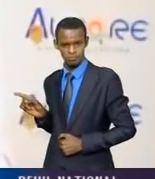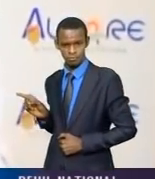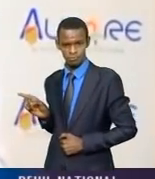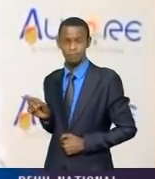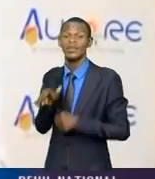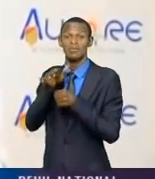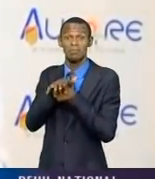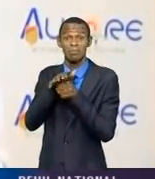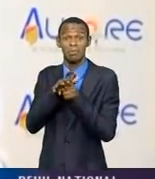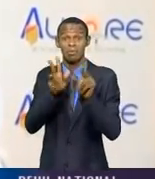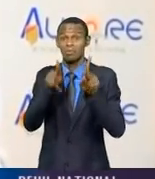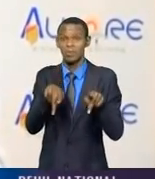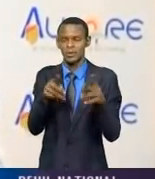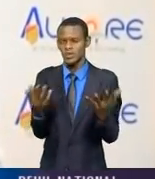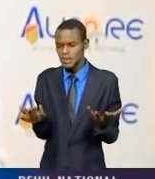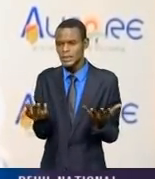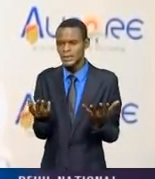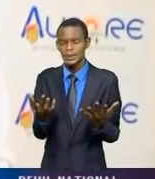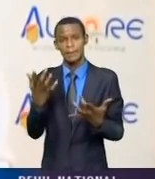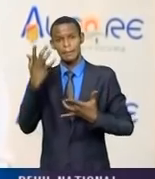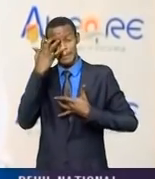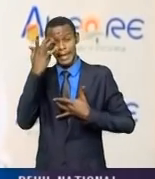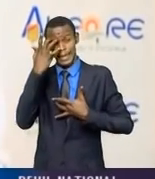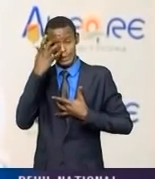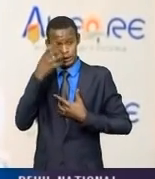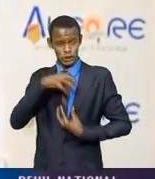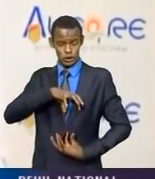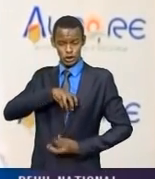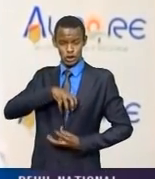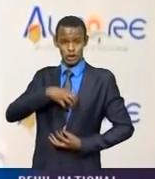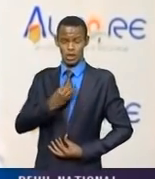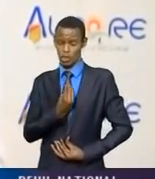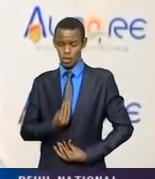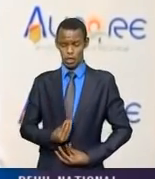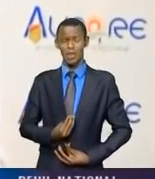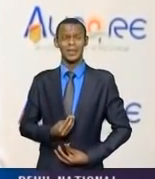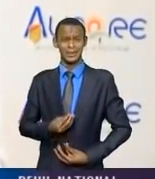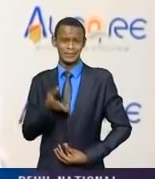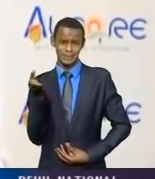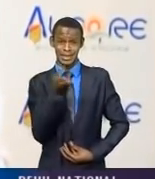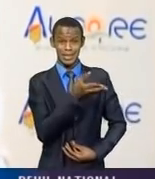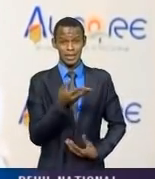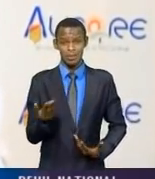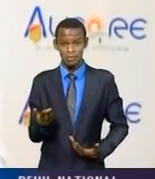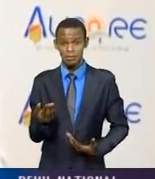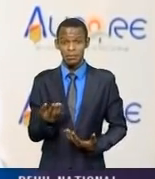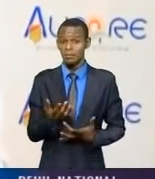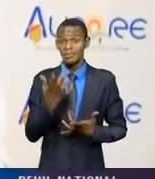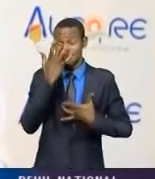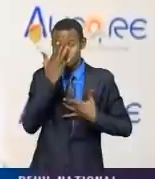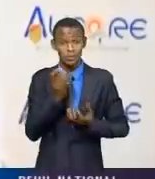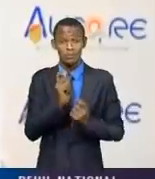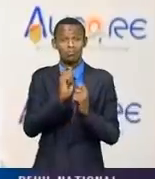au sein de de santé parce que les gens doivent payer de même nous c'est qu'on propose c'est que les gens nous